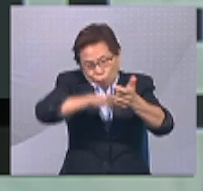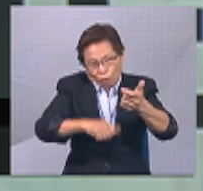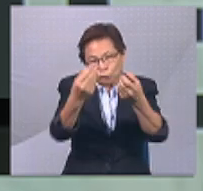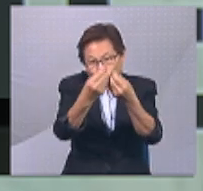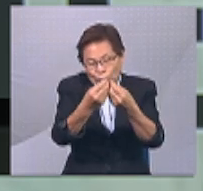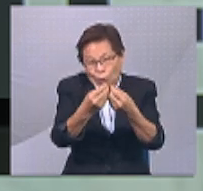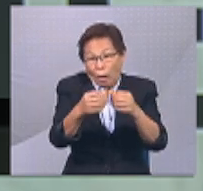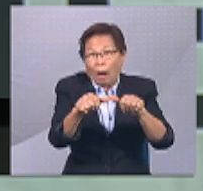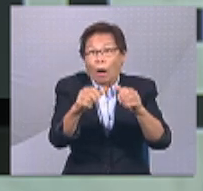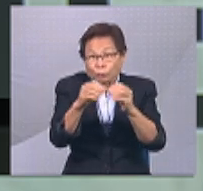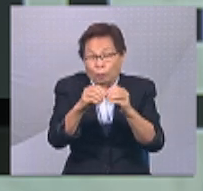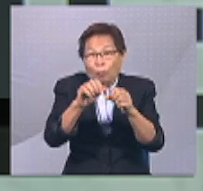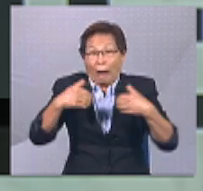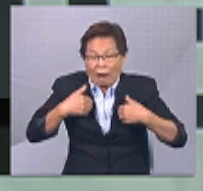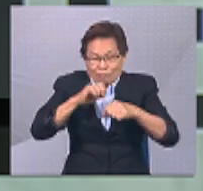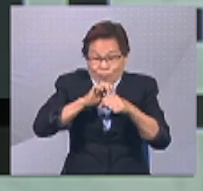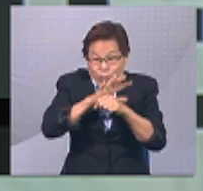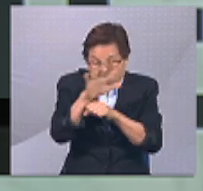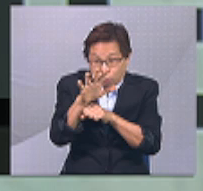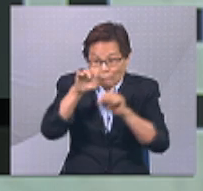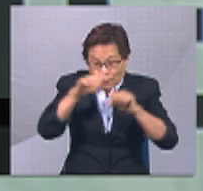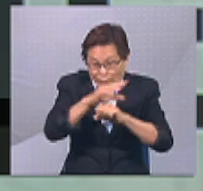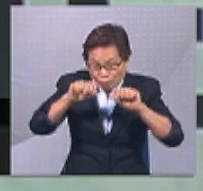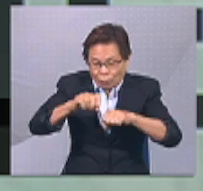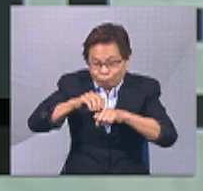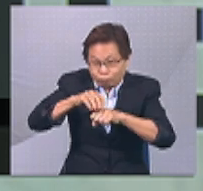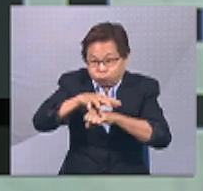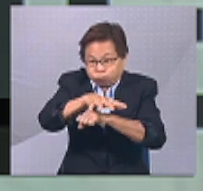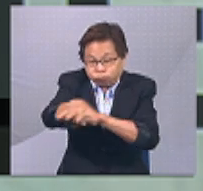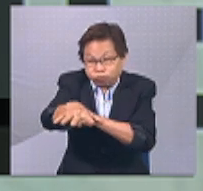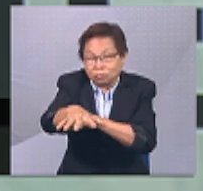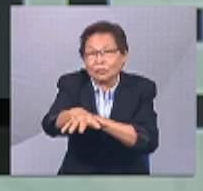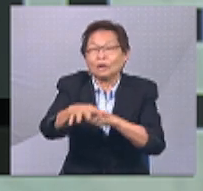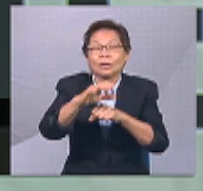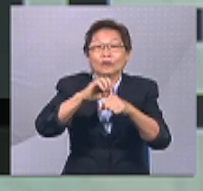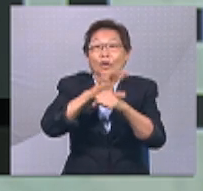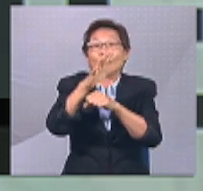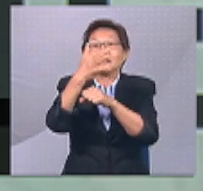kes aktif dengan keboleh jangkitan COVID-19 adalah